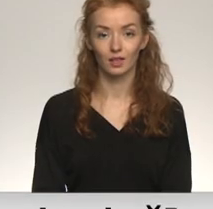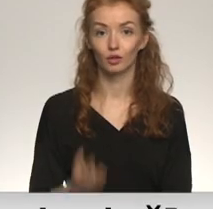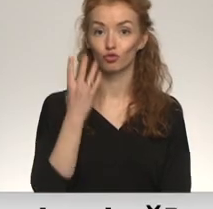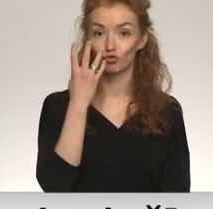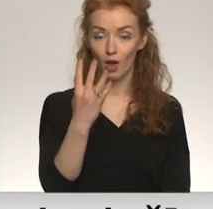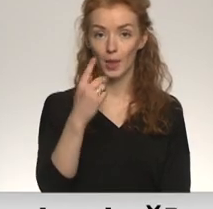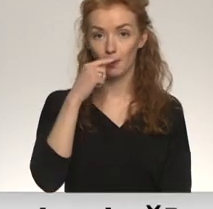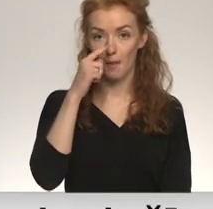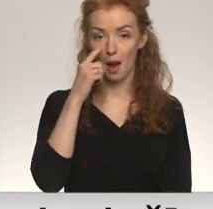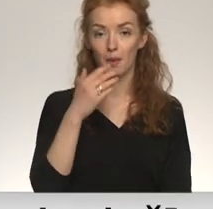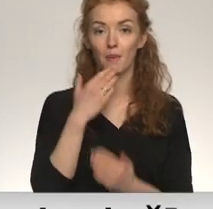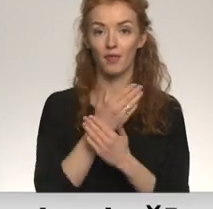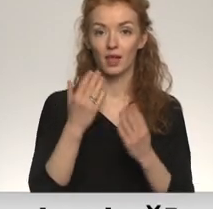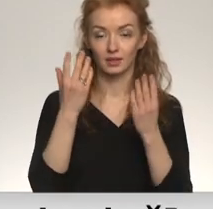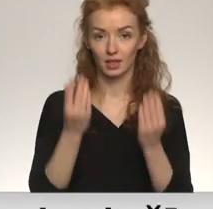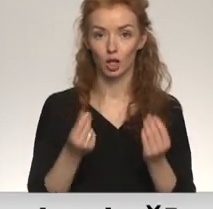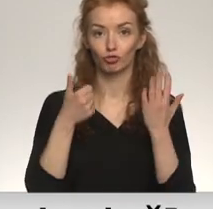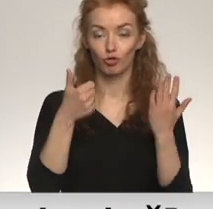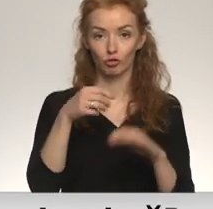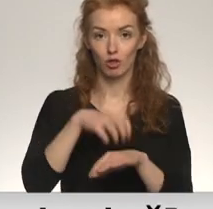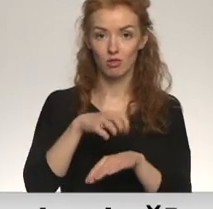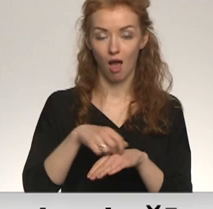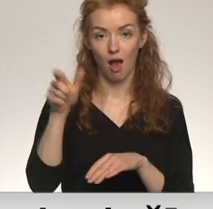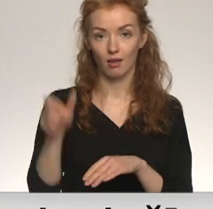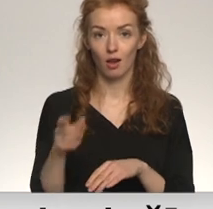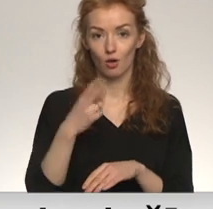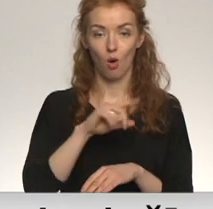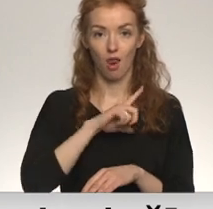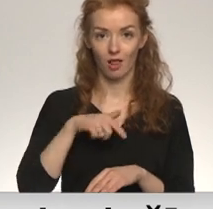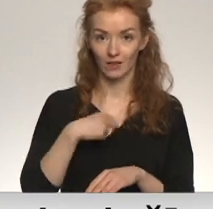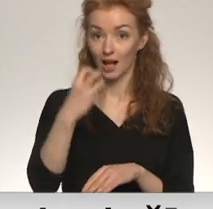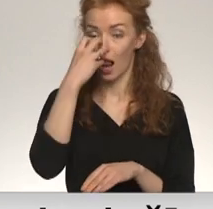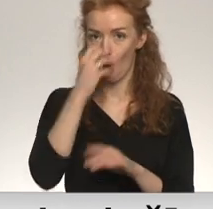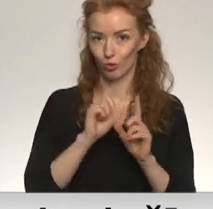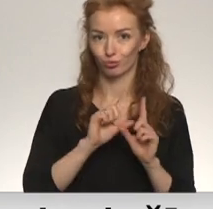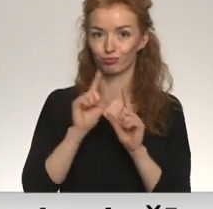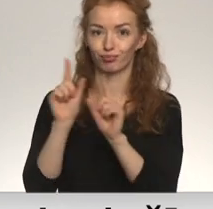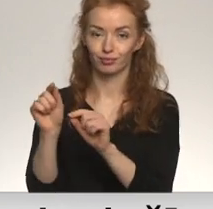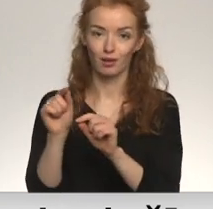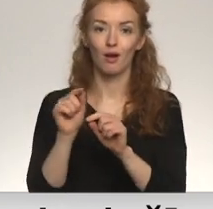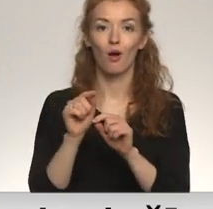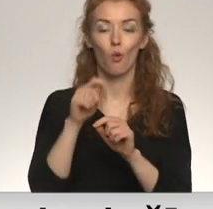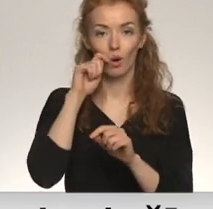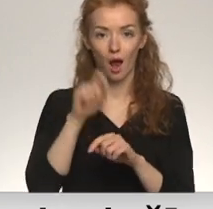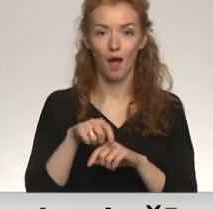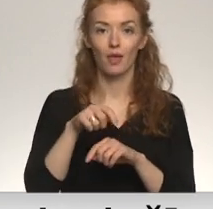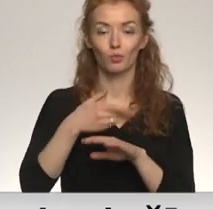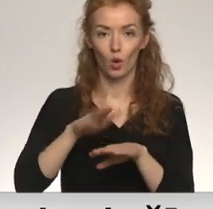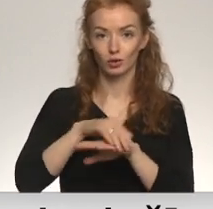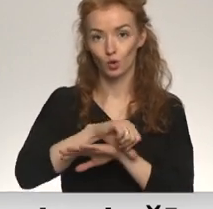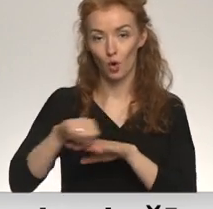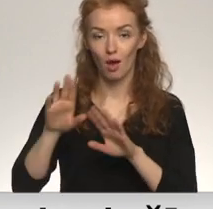4. Marta pēdējās dienas seši daktari klauni no Latvijas brīvprātīgi pavadīja Polijas Ukrainas pierobežā, lai